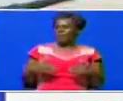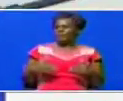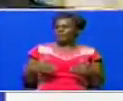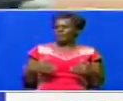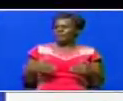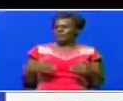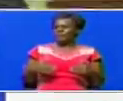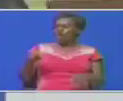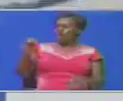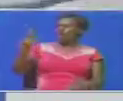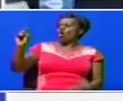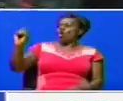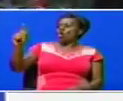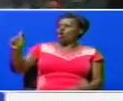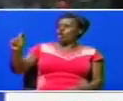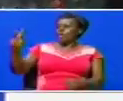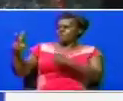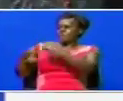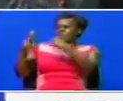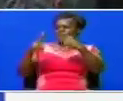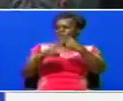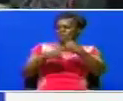John Ekur Okot,